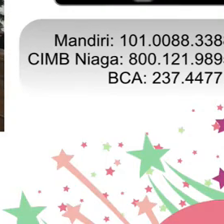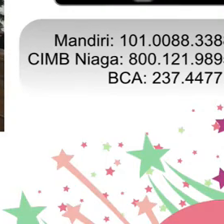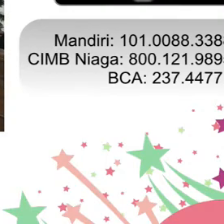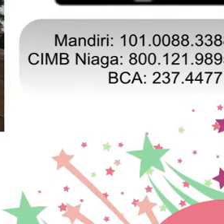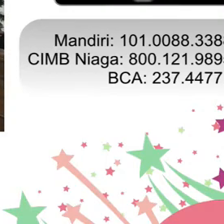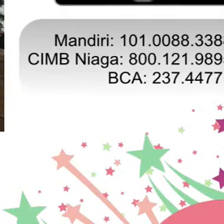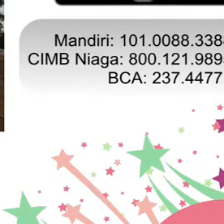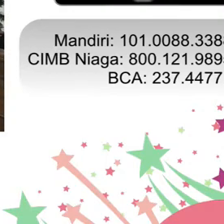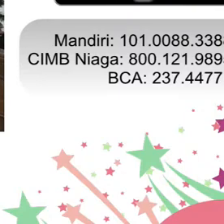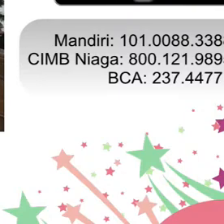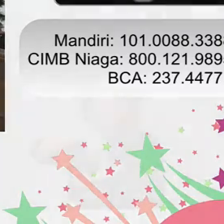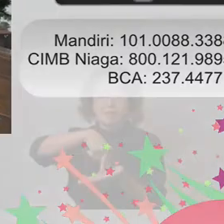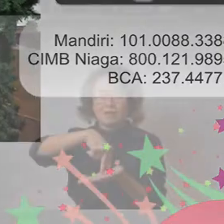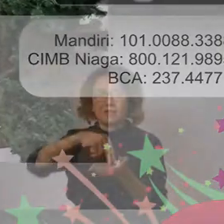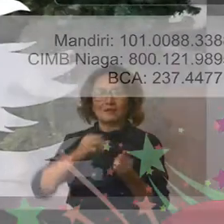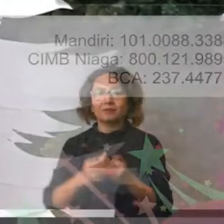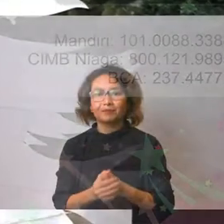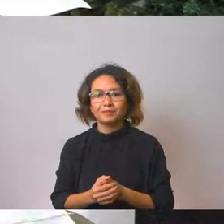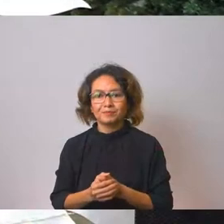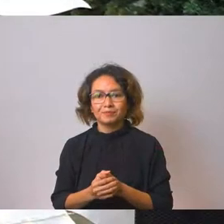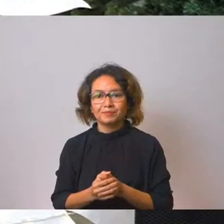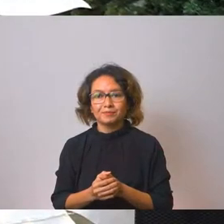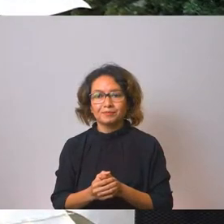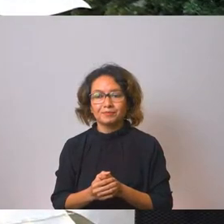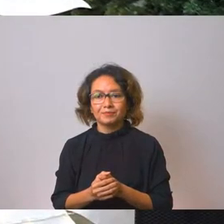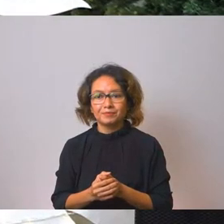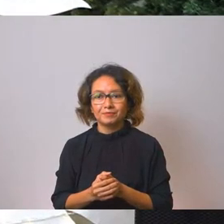Jemaat diundang untuk bangkit berdiri.